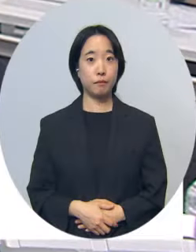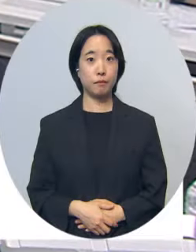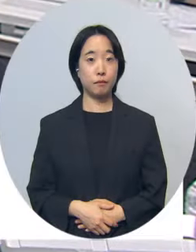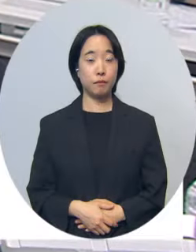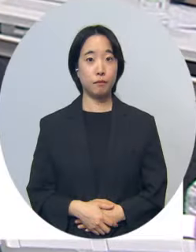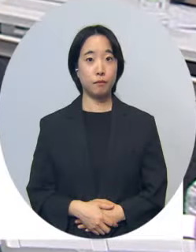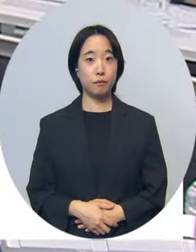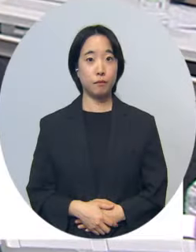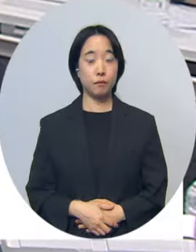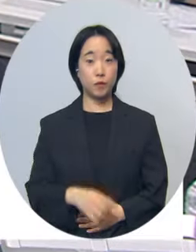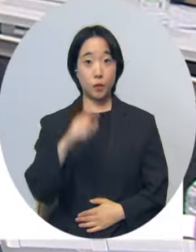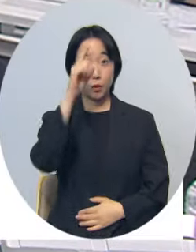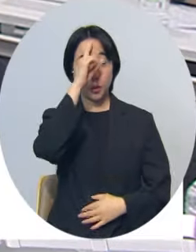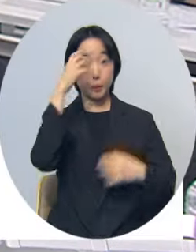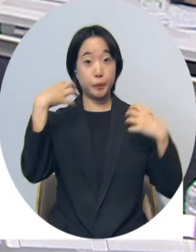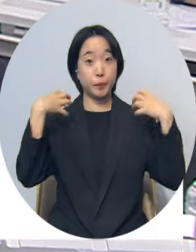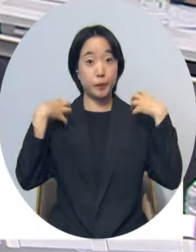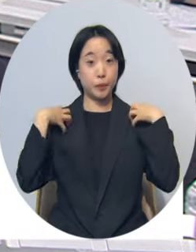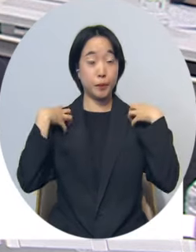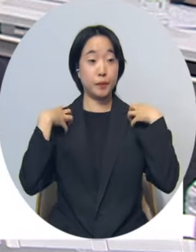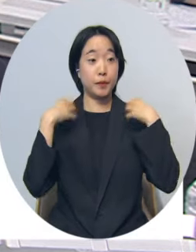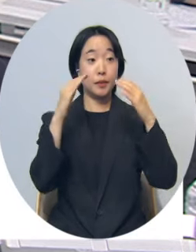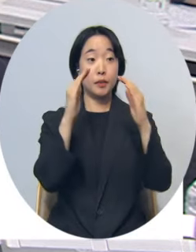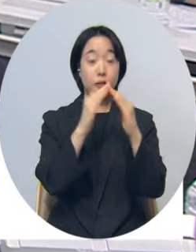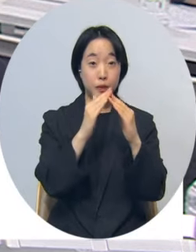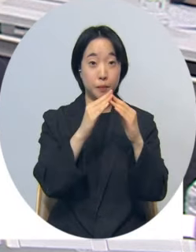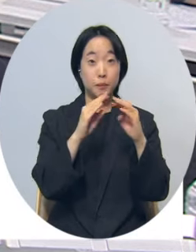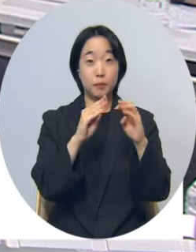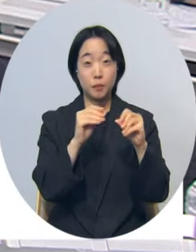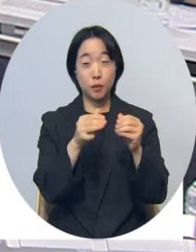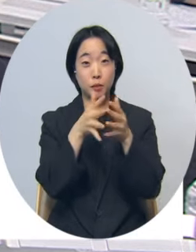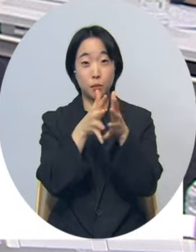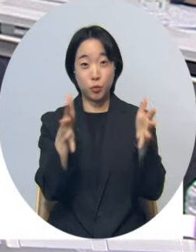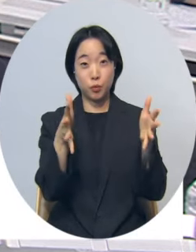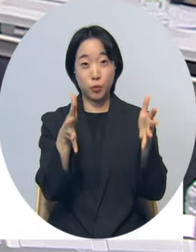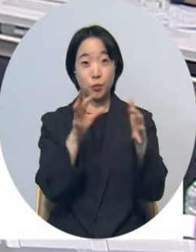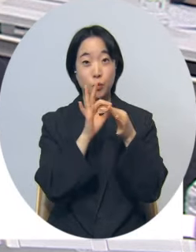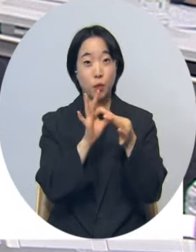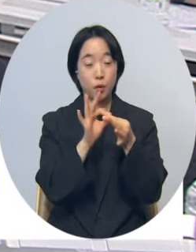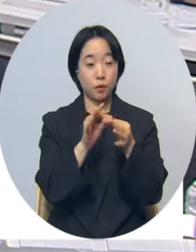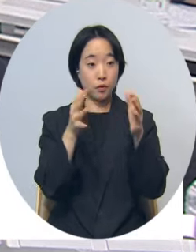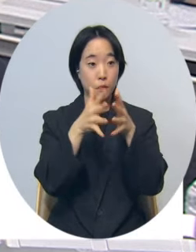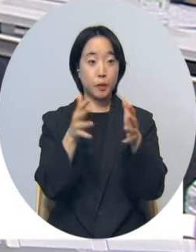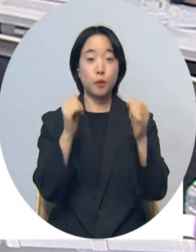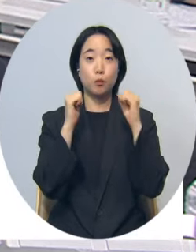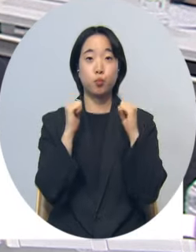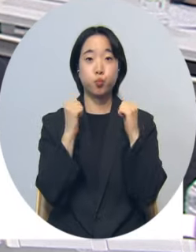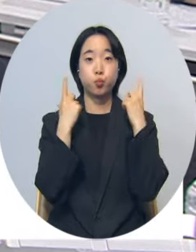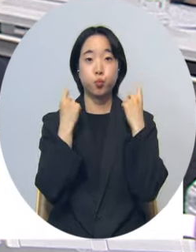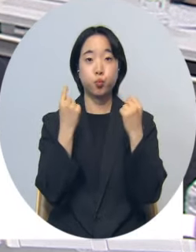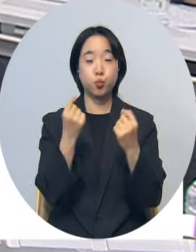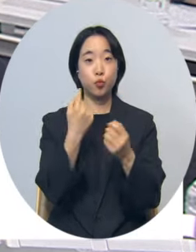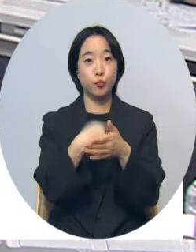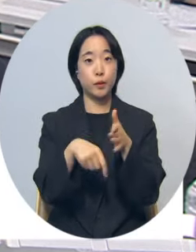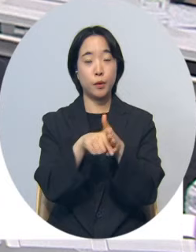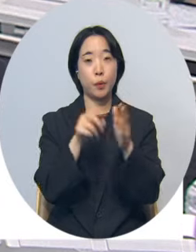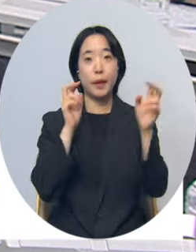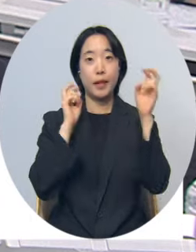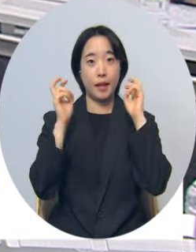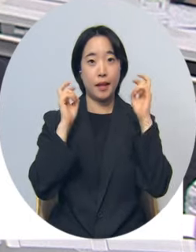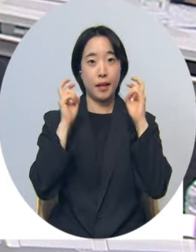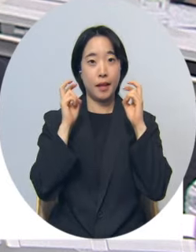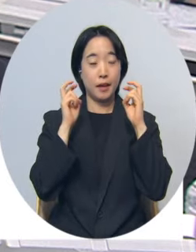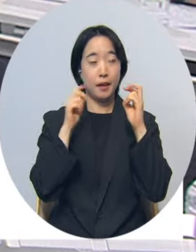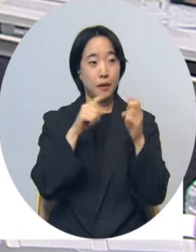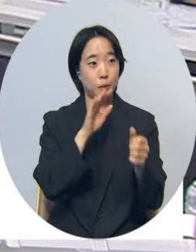정부가 민간 임대 시장에서 장기간 안정적으로 거주할 수 있는 기업형 장기 임대주택의 도입을 추진하고 있는데요. 이걸